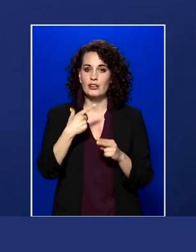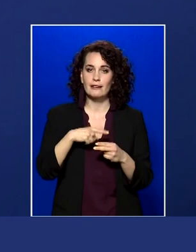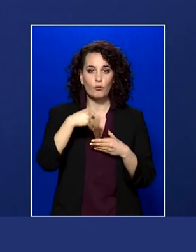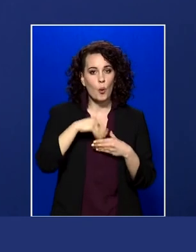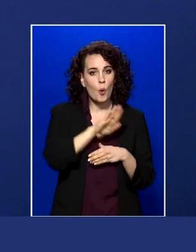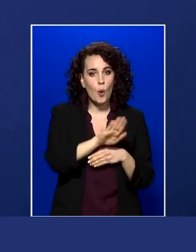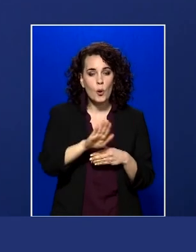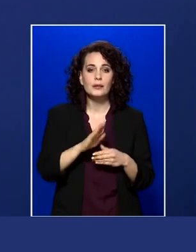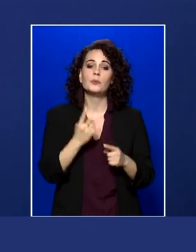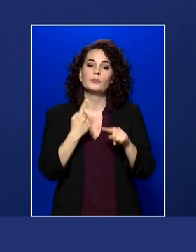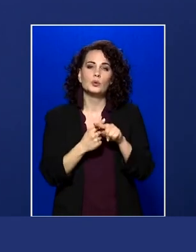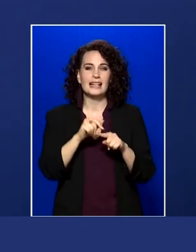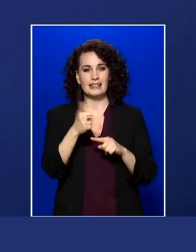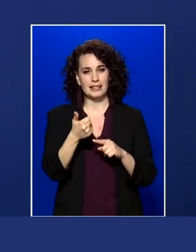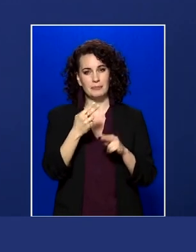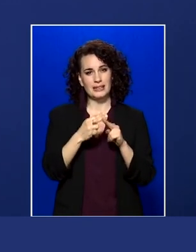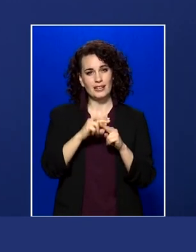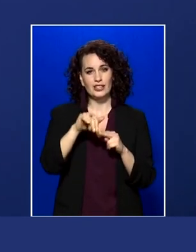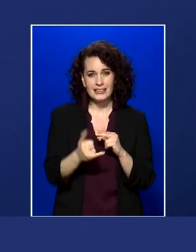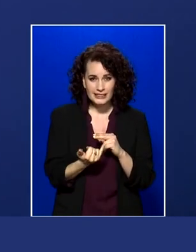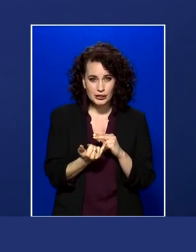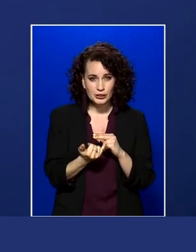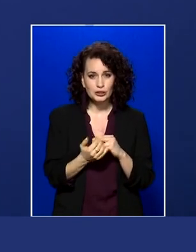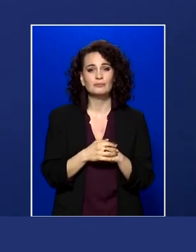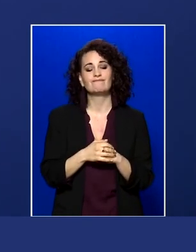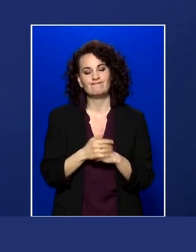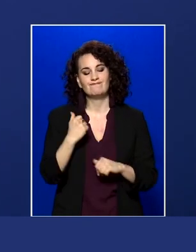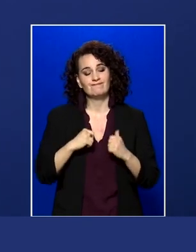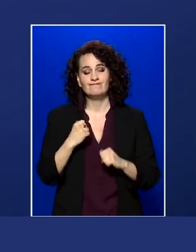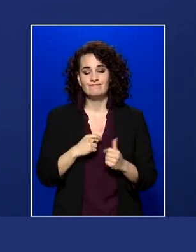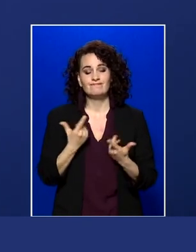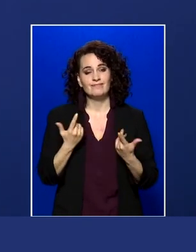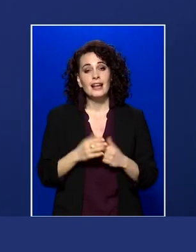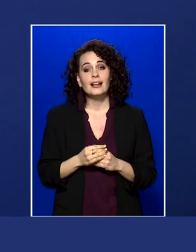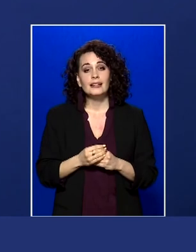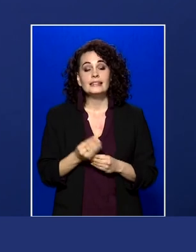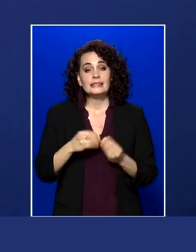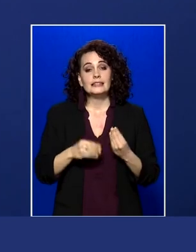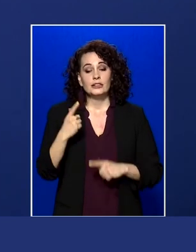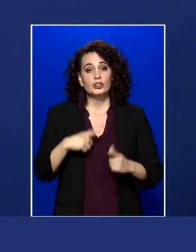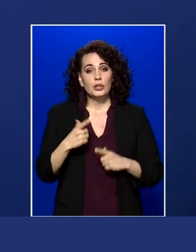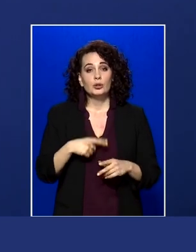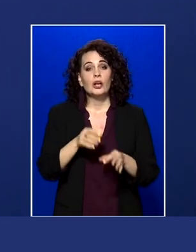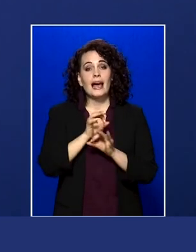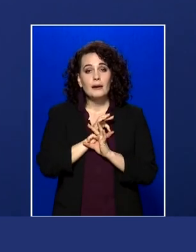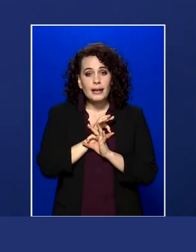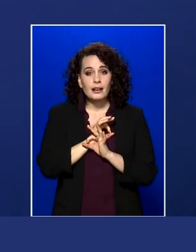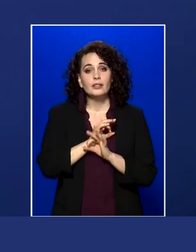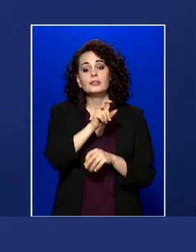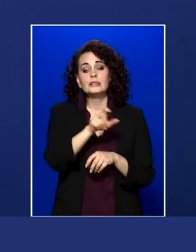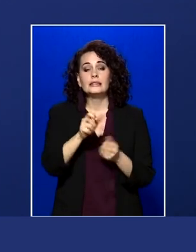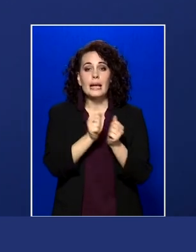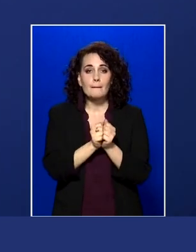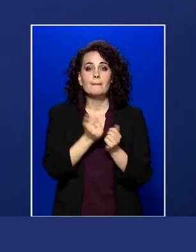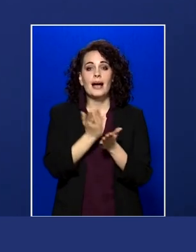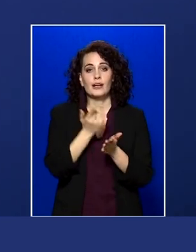és még valamilyen egyéb megbetegedésben szenvedett. Így sajnos az elhunytak száma